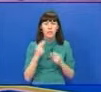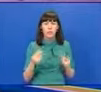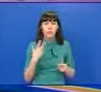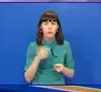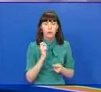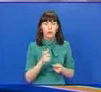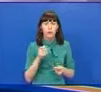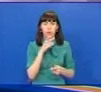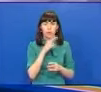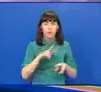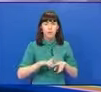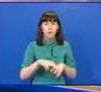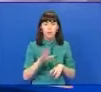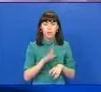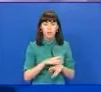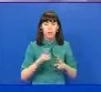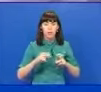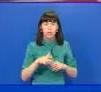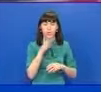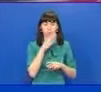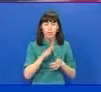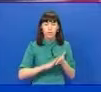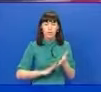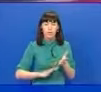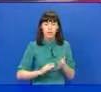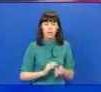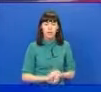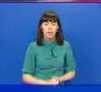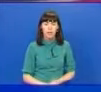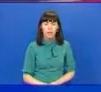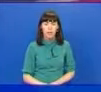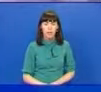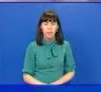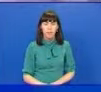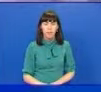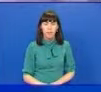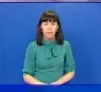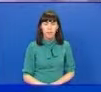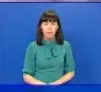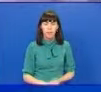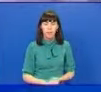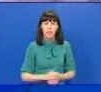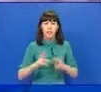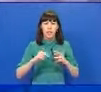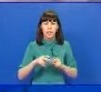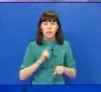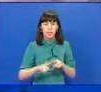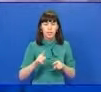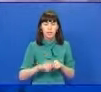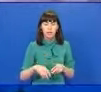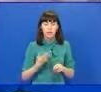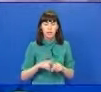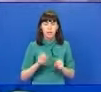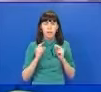азамат уақытша қамауға алынды. Тергеу амалдары жалғасуда. Ордабасы аудандық ішкі бөлім қызметкерлерімен жедел іздестіру жұмыстары жүргізу барысында осы